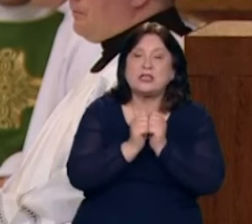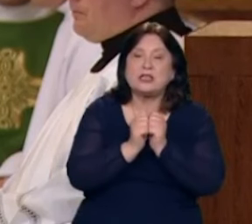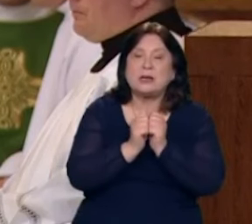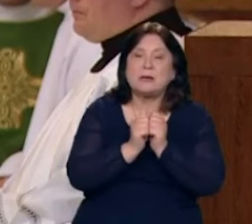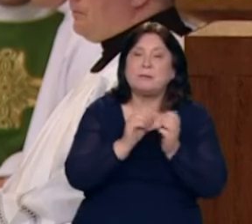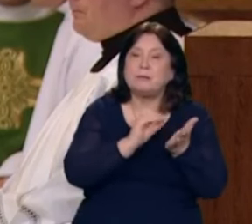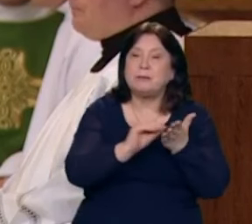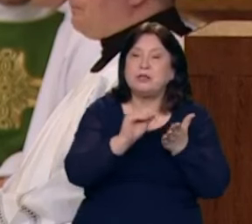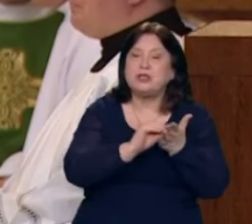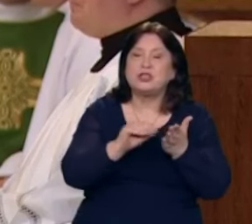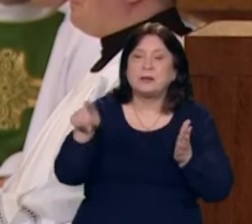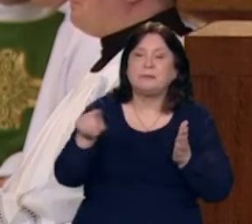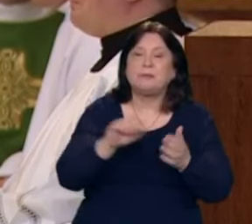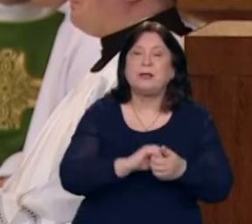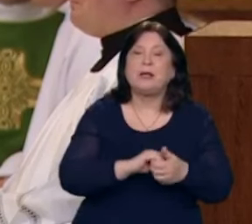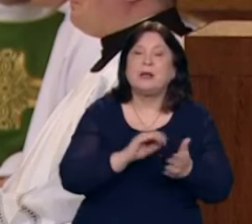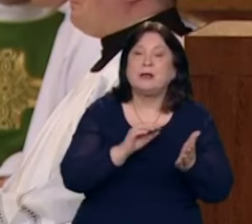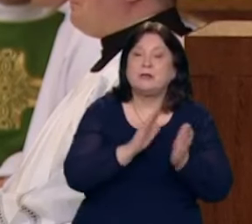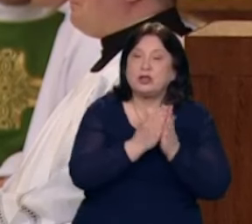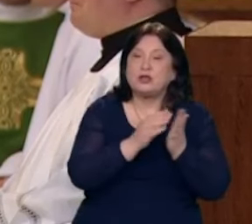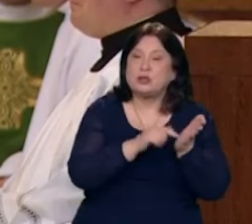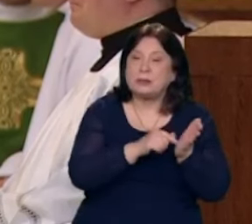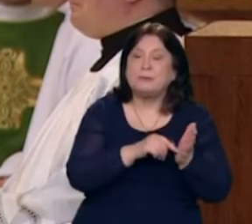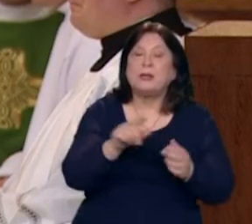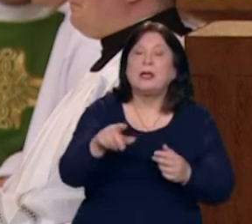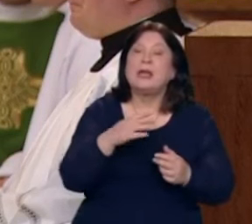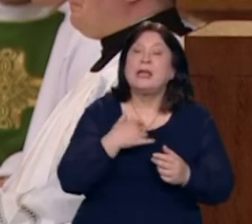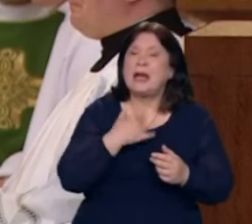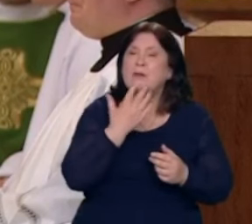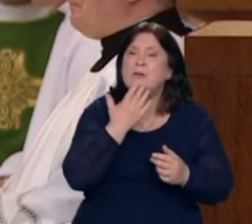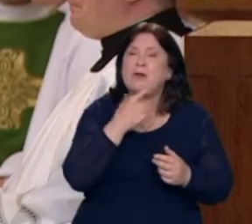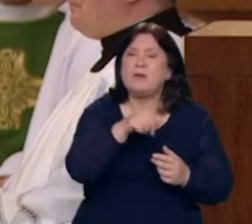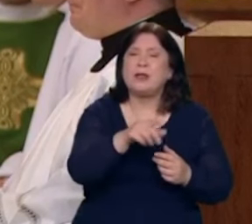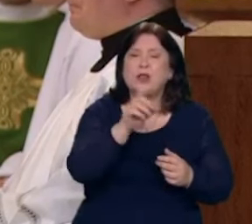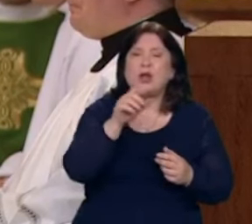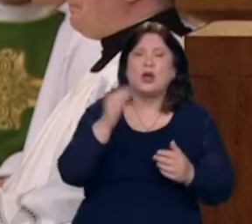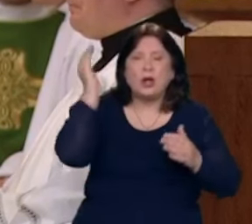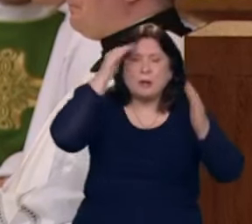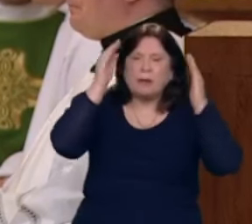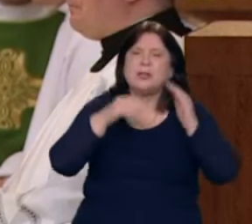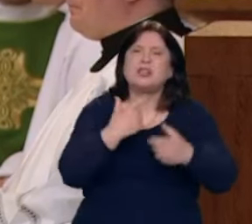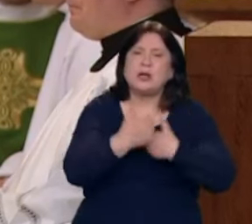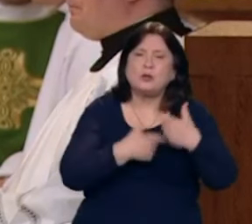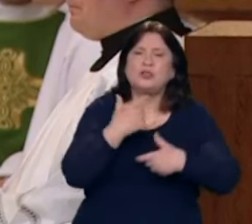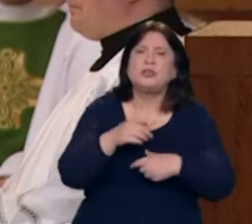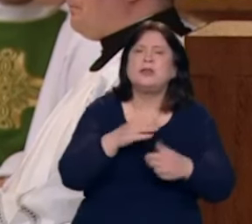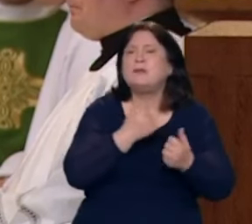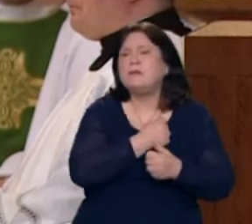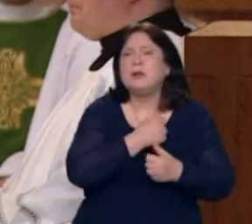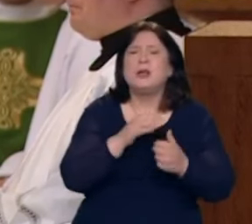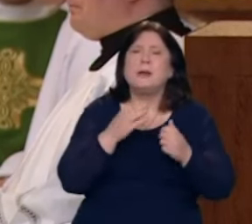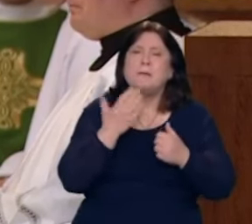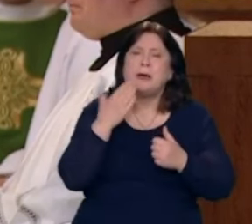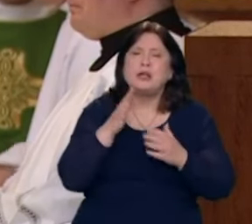WAR mówię papieżowi że uczynił wiele dobra ludziom na